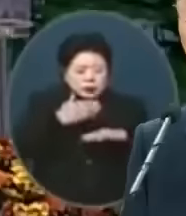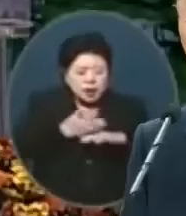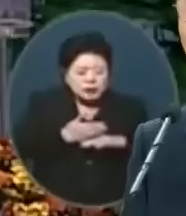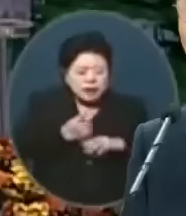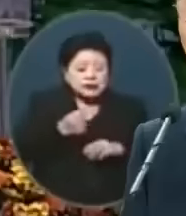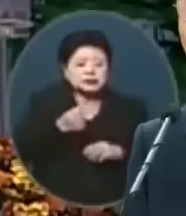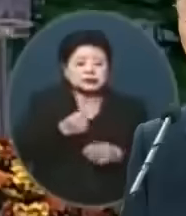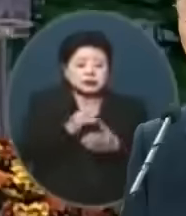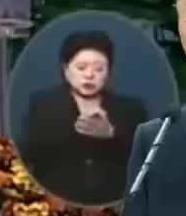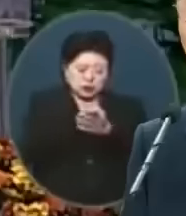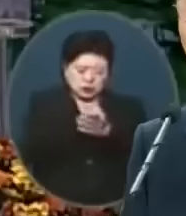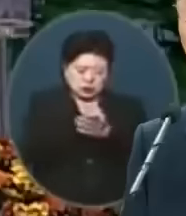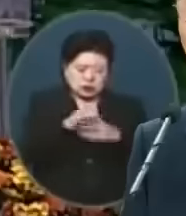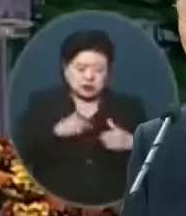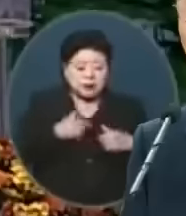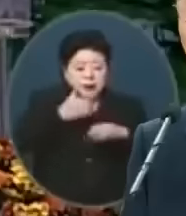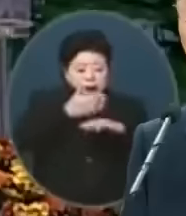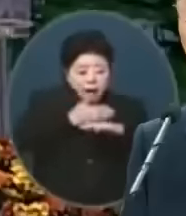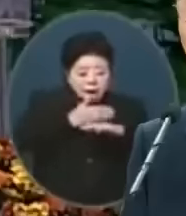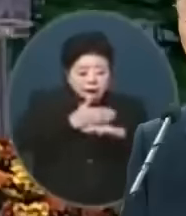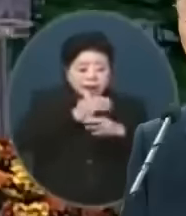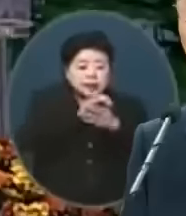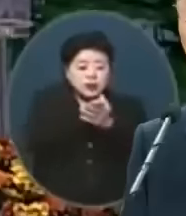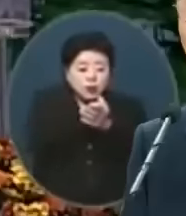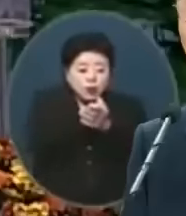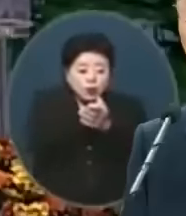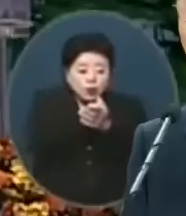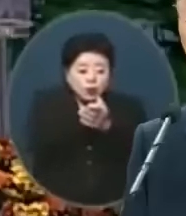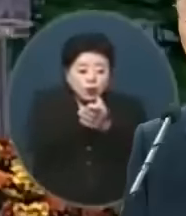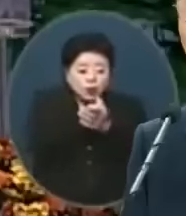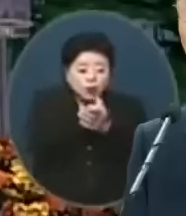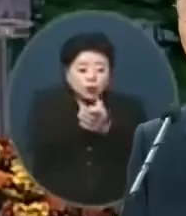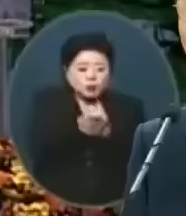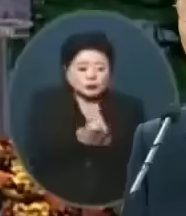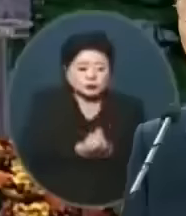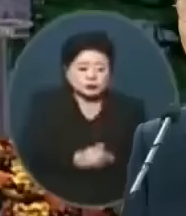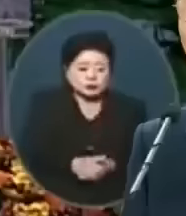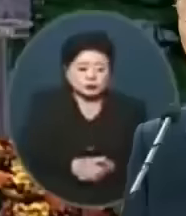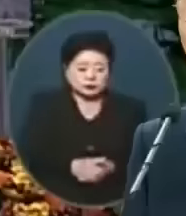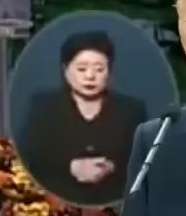해야지 기쁨과 감사 없는 기도는 이익이 없습니다.